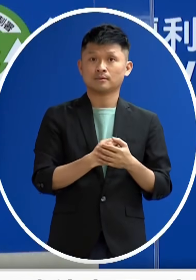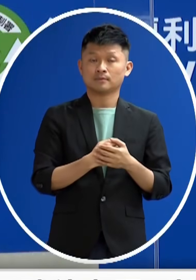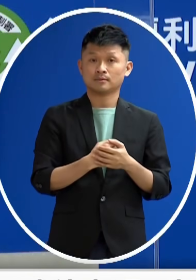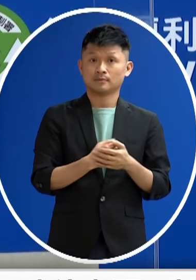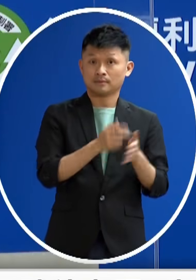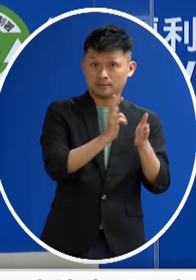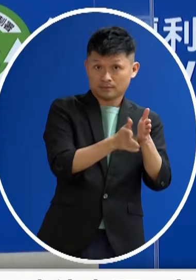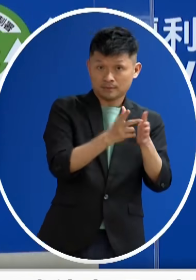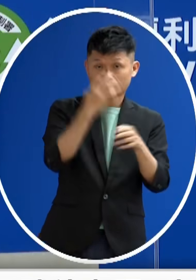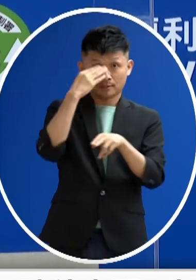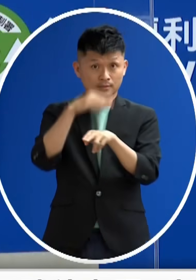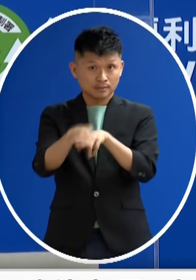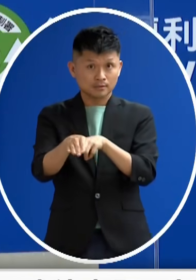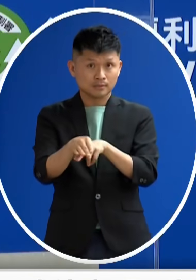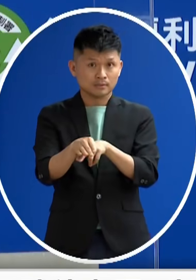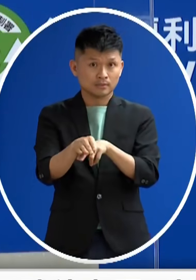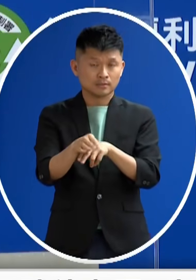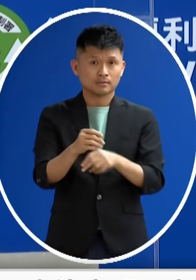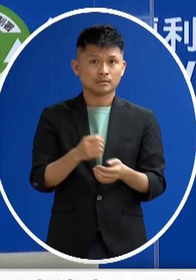双铁